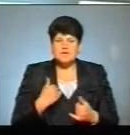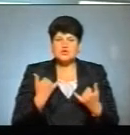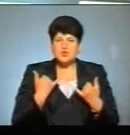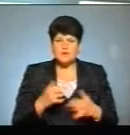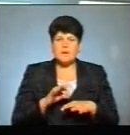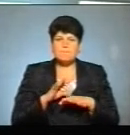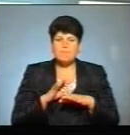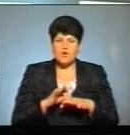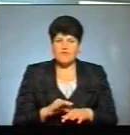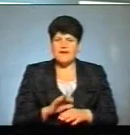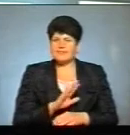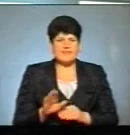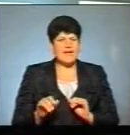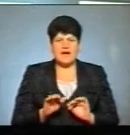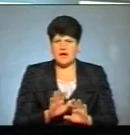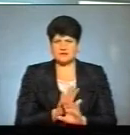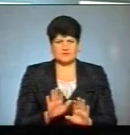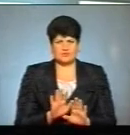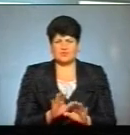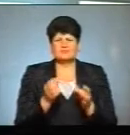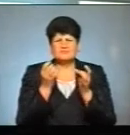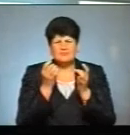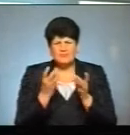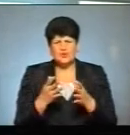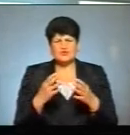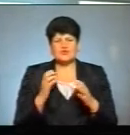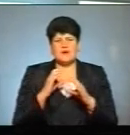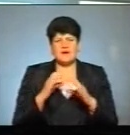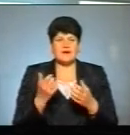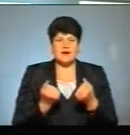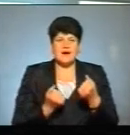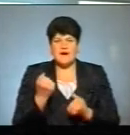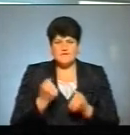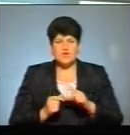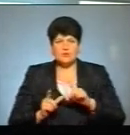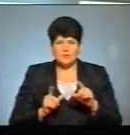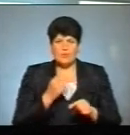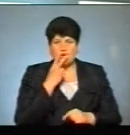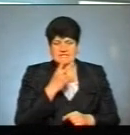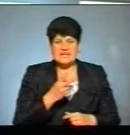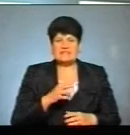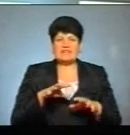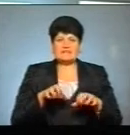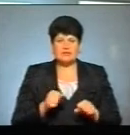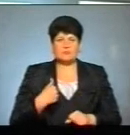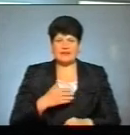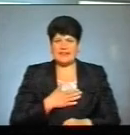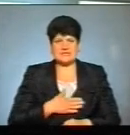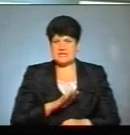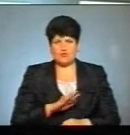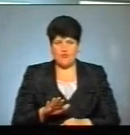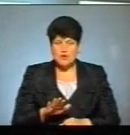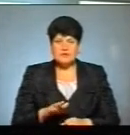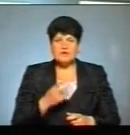провели навіть не акцію, а просто автопробіг, показати владі, що ми незадоволені. І ви бачили, що вийшло